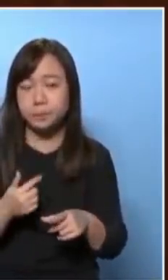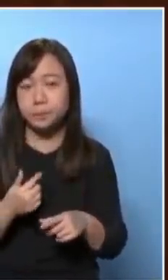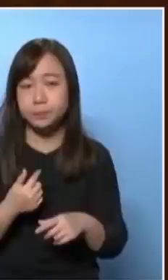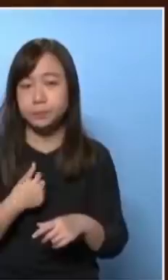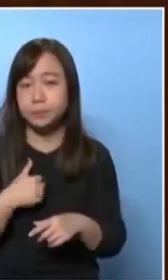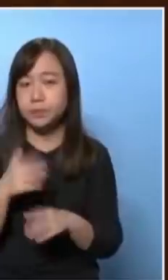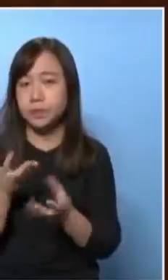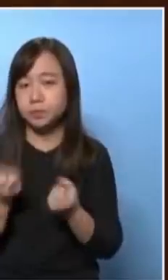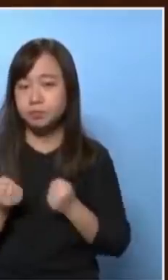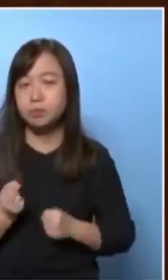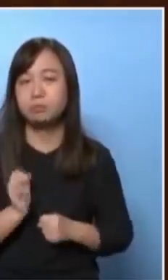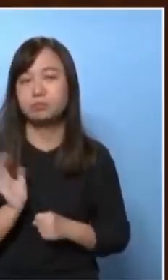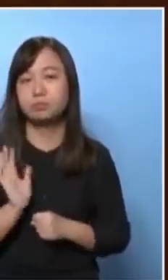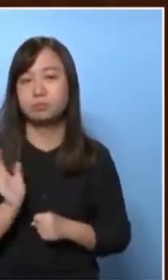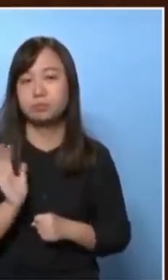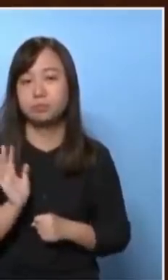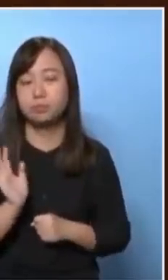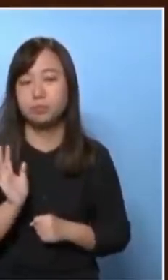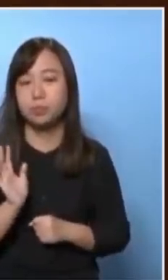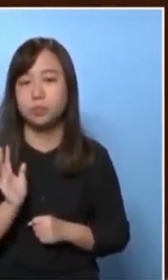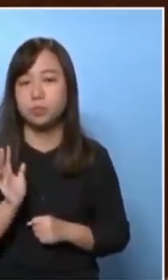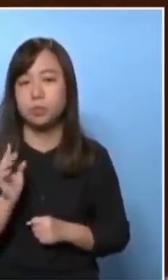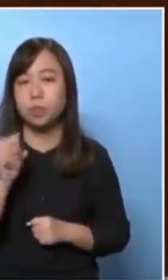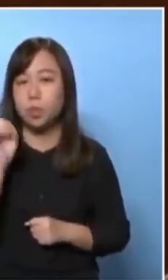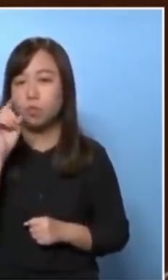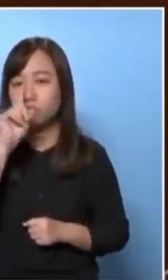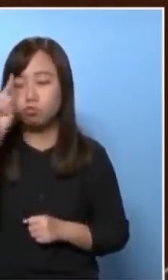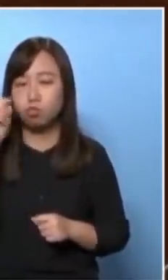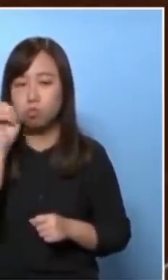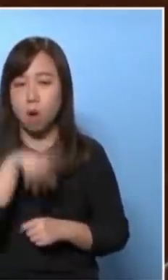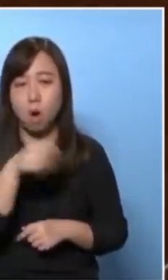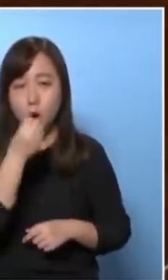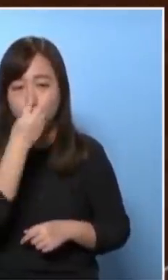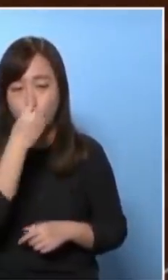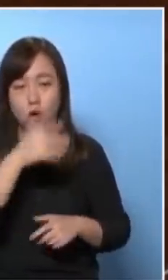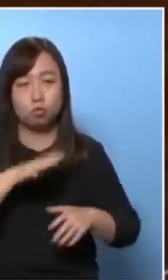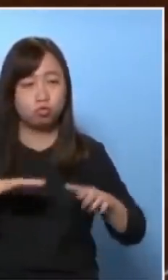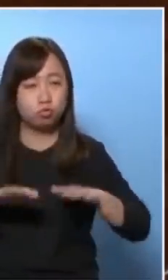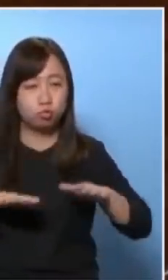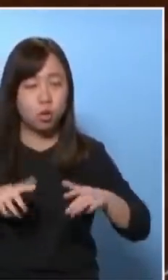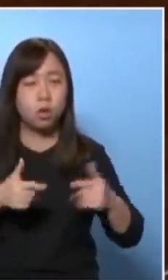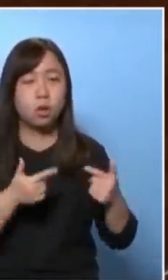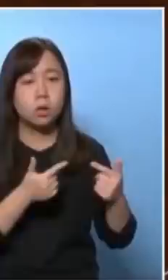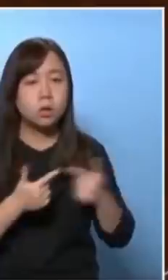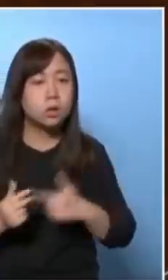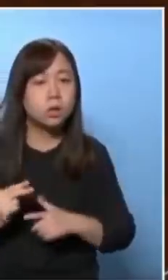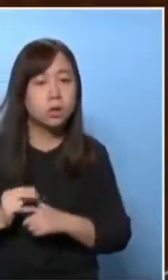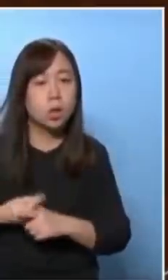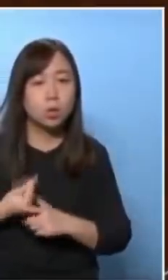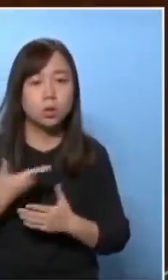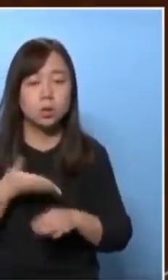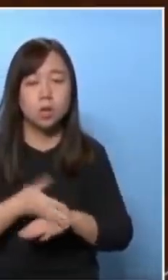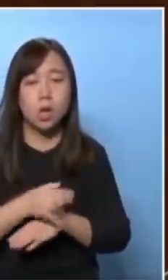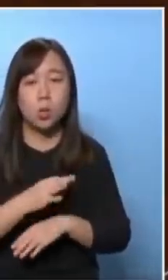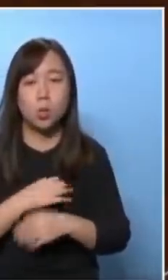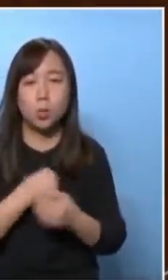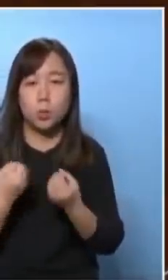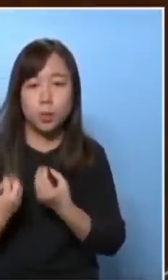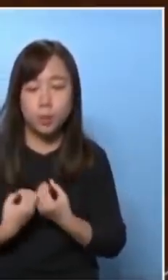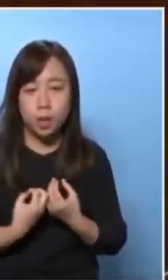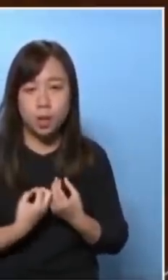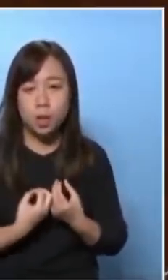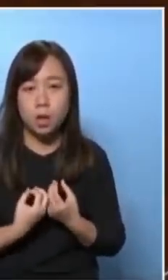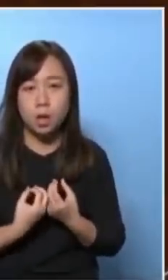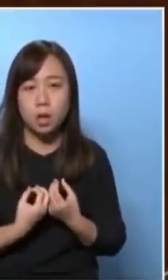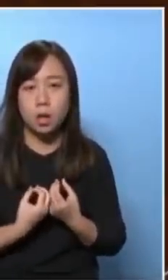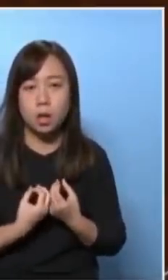受有人形容香港在處理這一場持續了7個月的社會動盪是